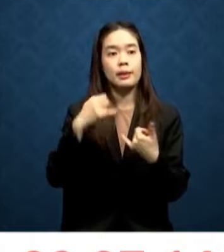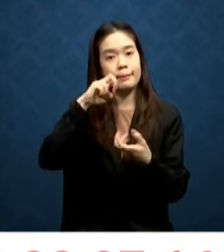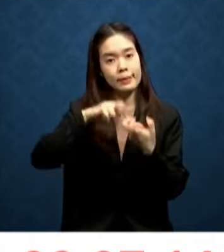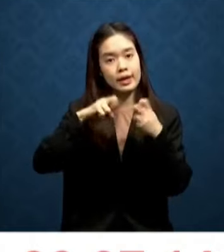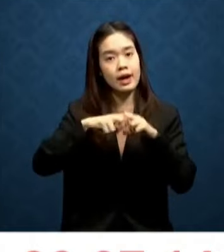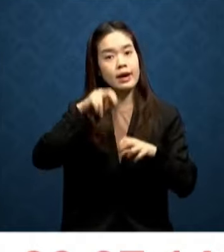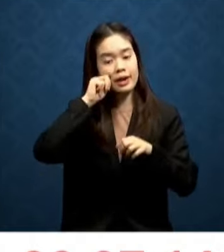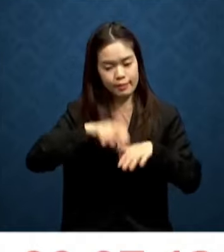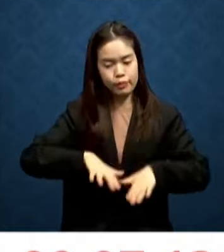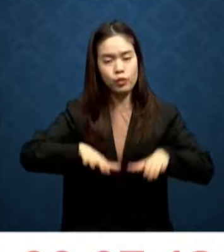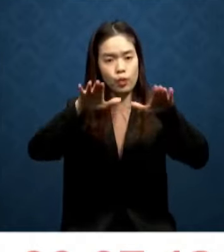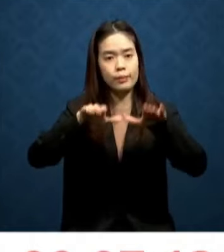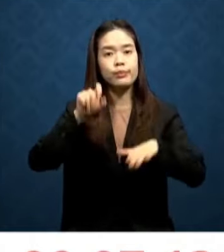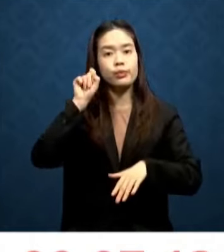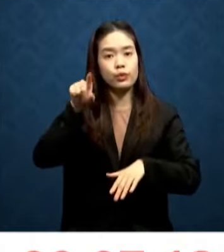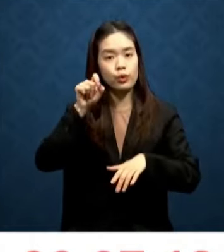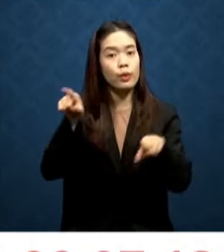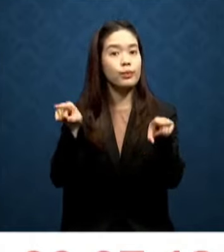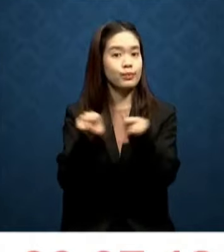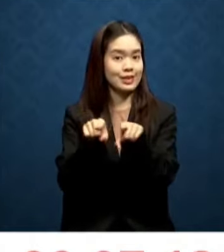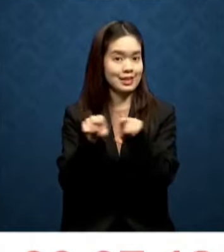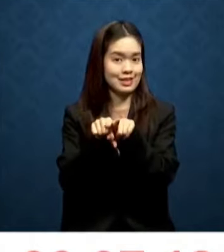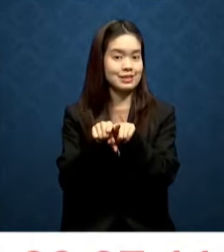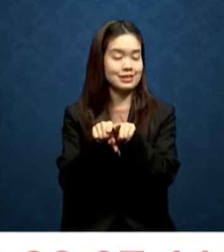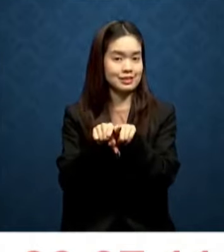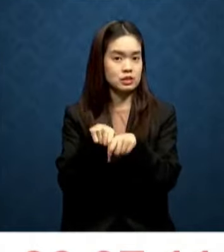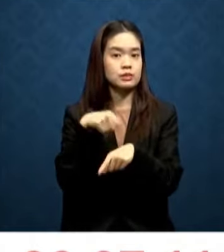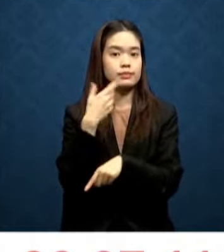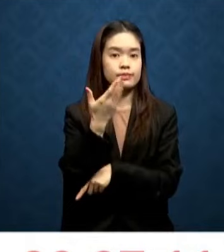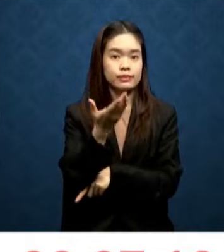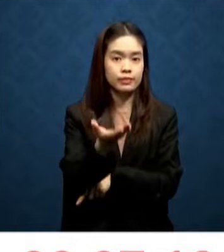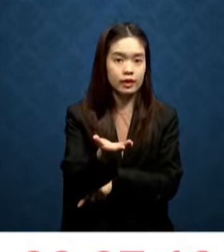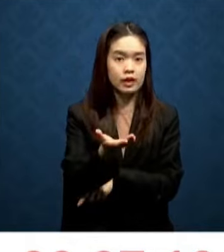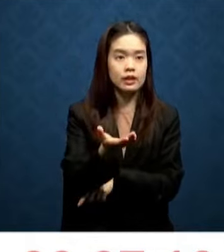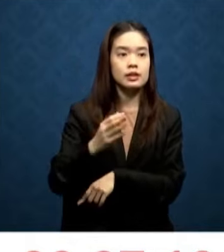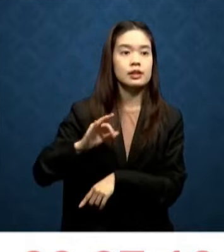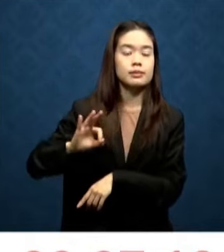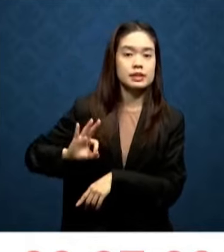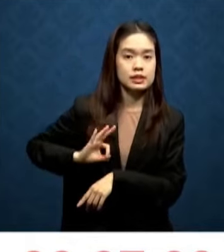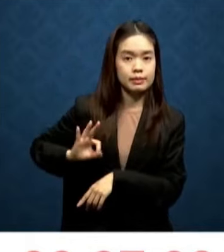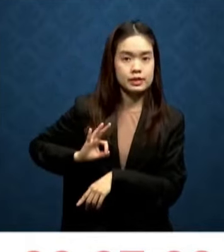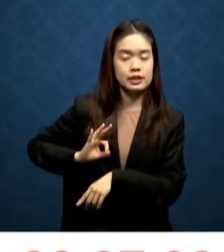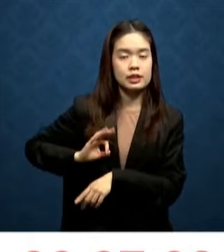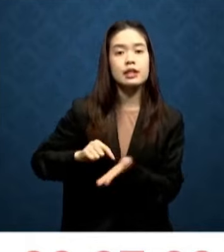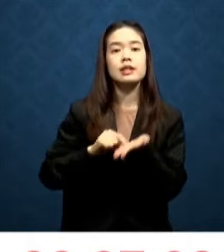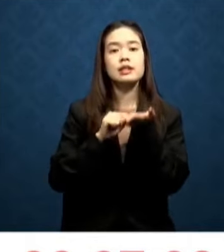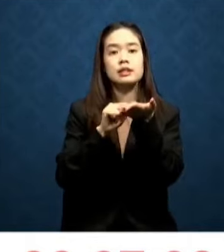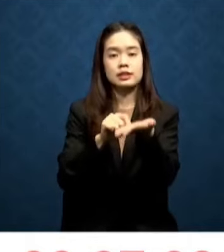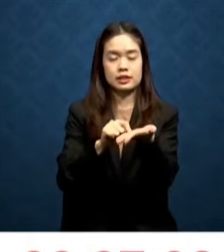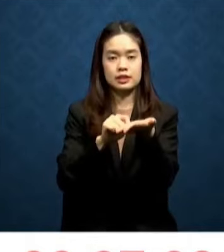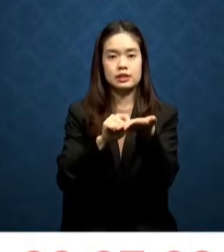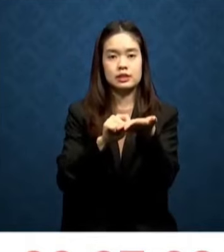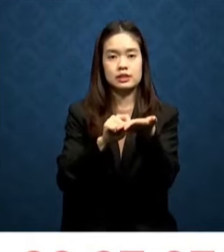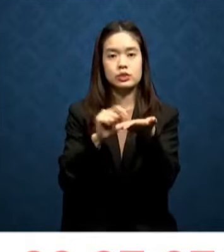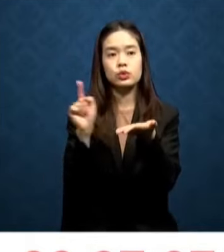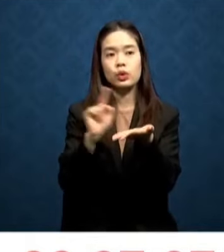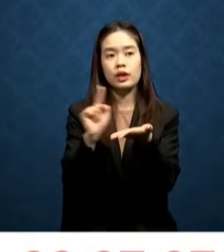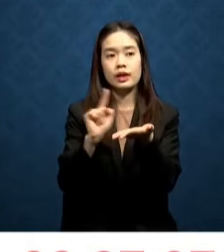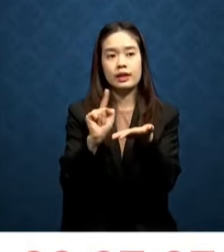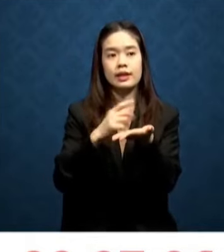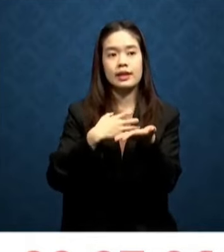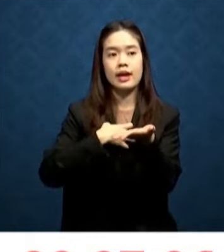ยว่าเป็นเรื่องด่วนนะครับและท่านนายแพทย์เปรมศักดิ์เนี่ยเสนอยื่นยติแต่